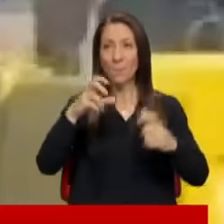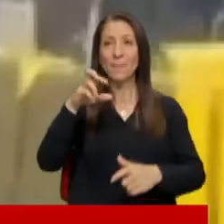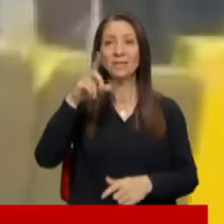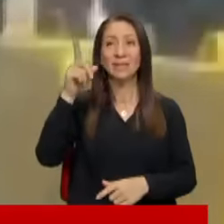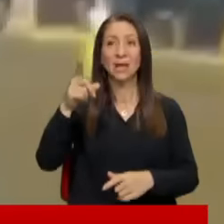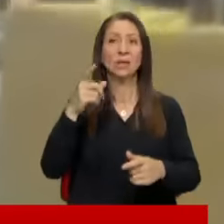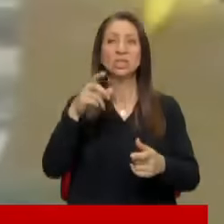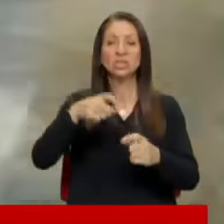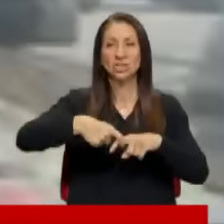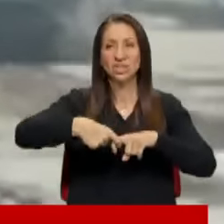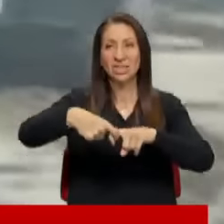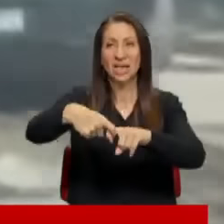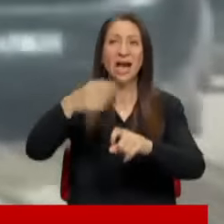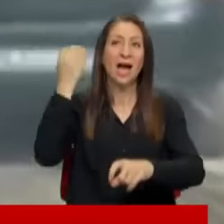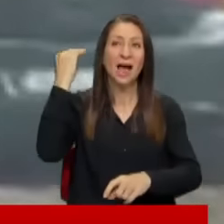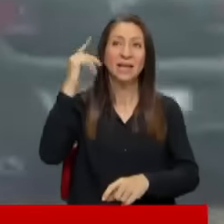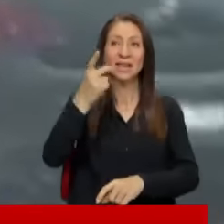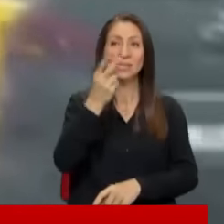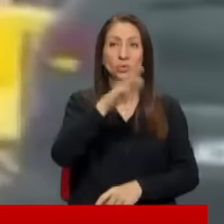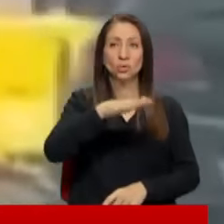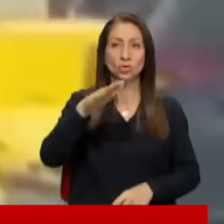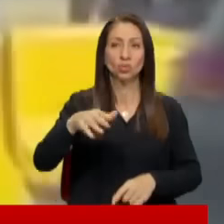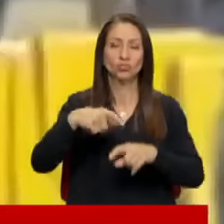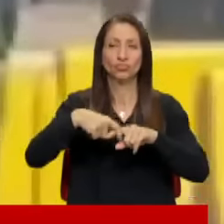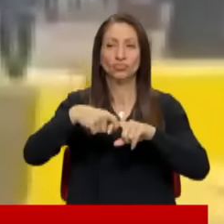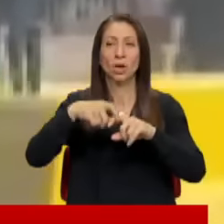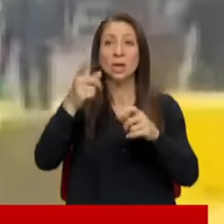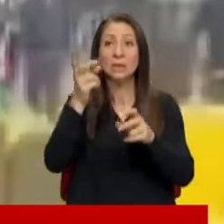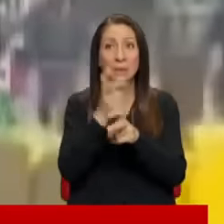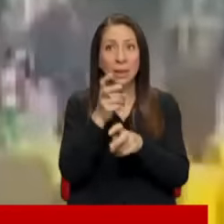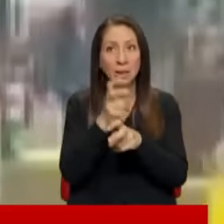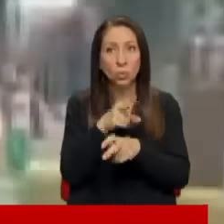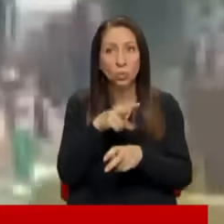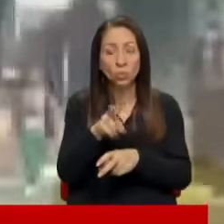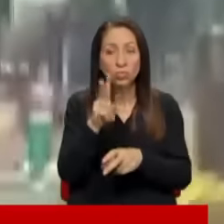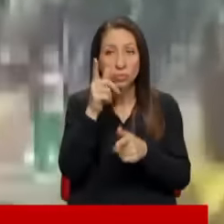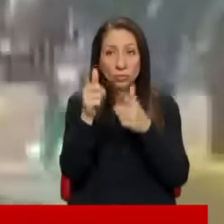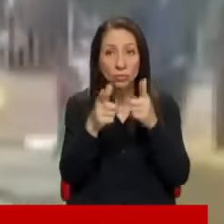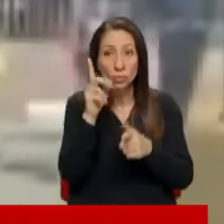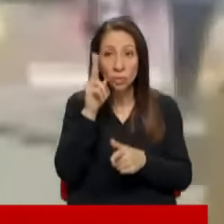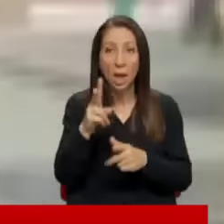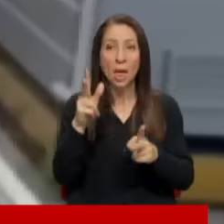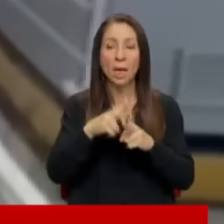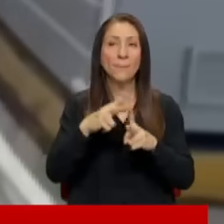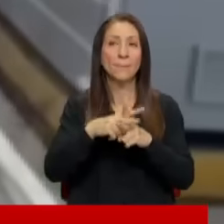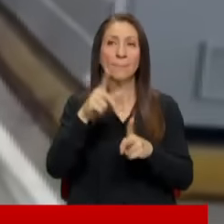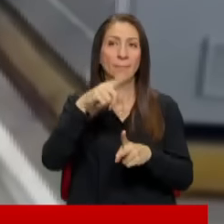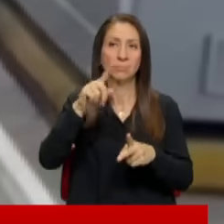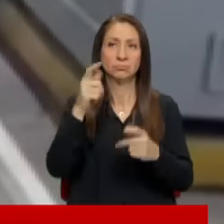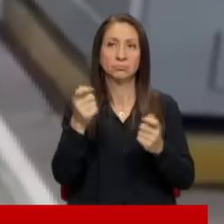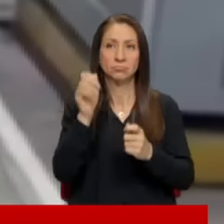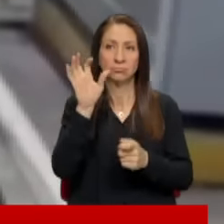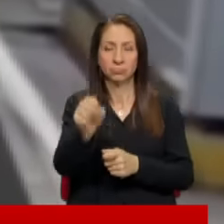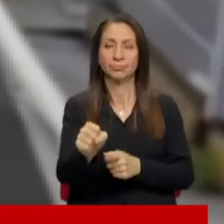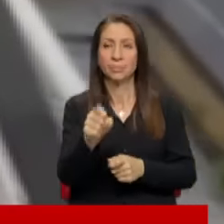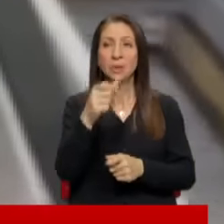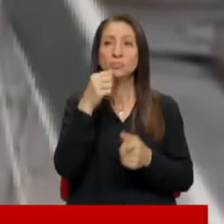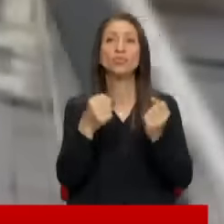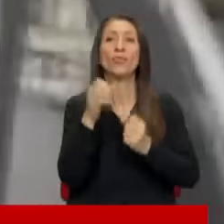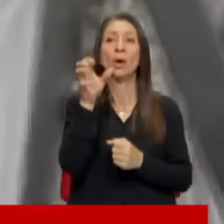Pendik'te kullandığı çekicinin arka kısmında iki çocuğu taşıdı. Tehlikeli yolculuğun görüntüleri üzerine emniyet güçleri harekete geçti.